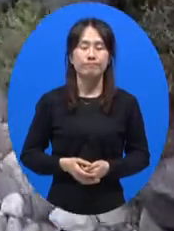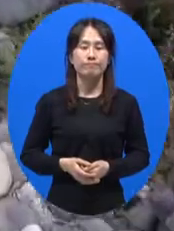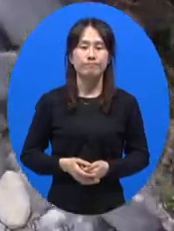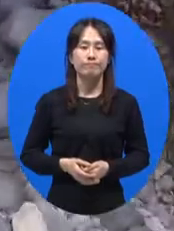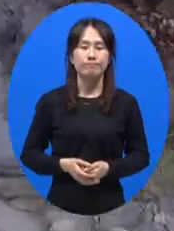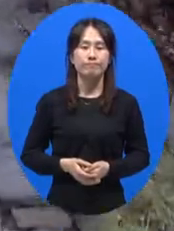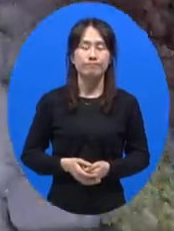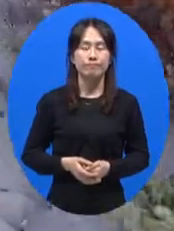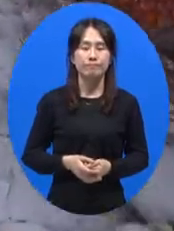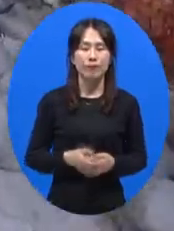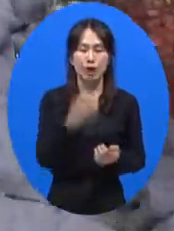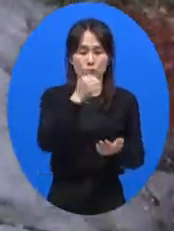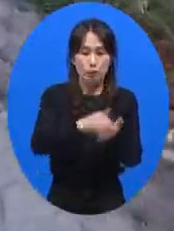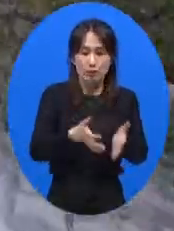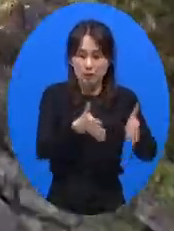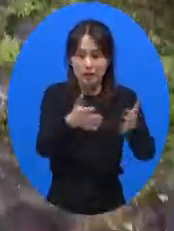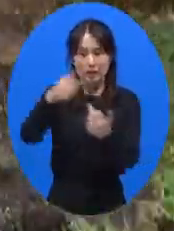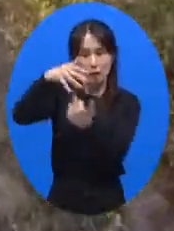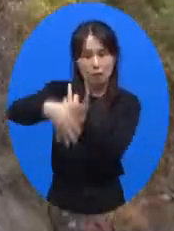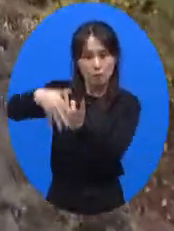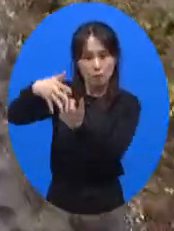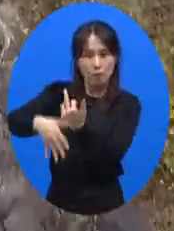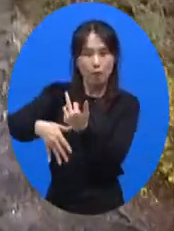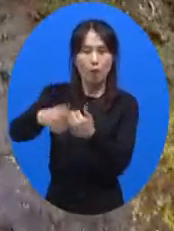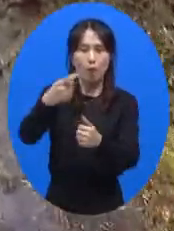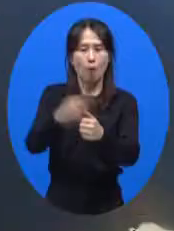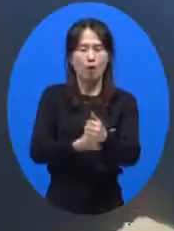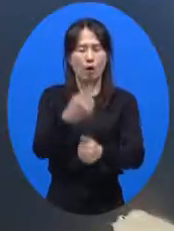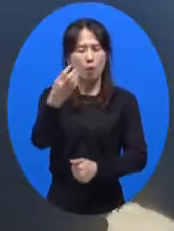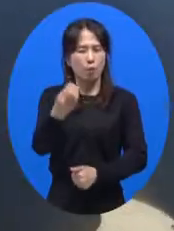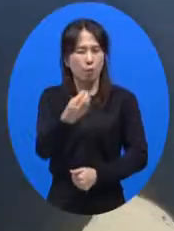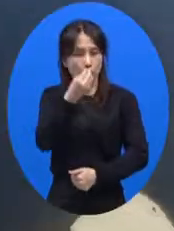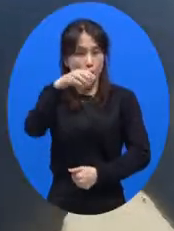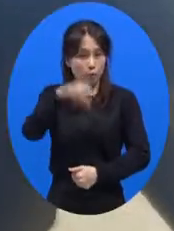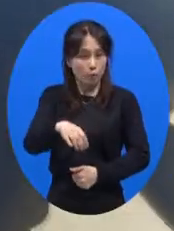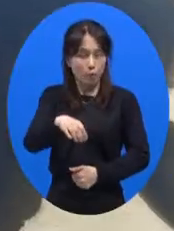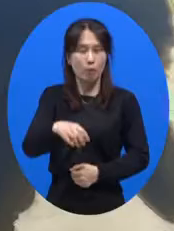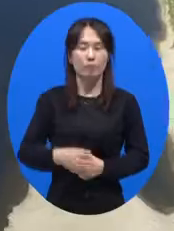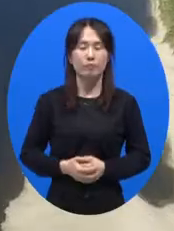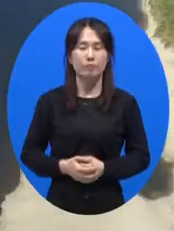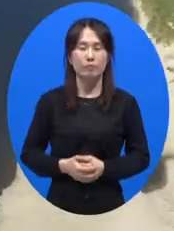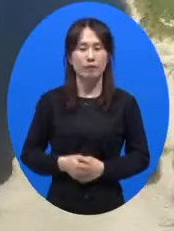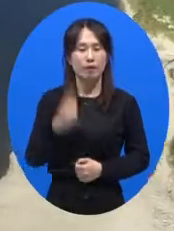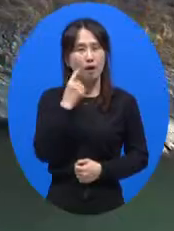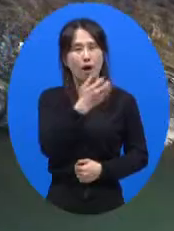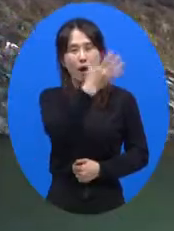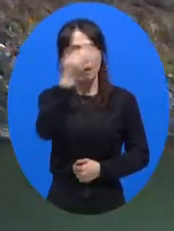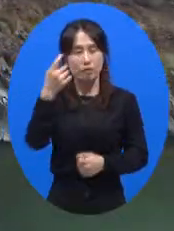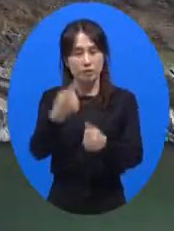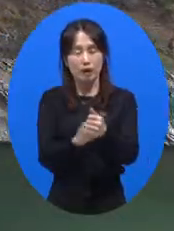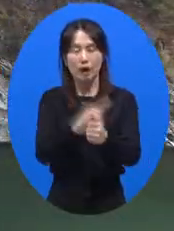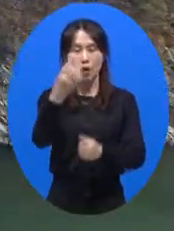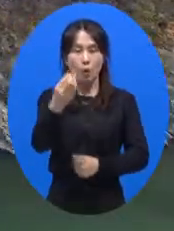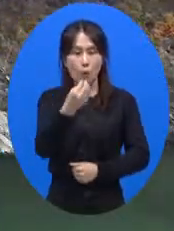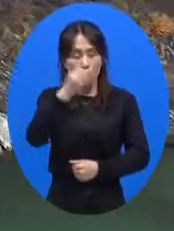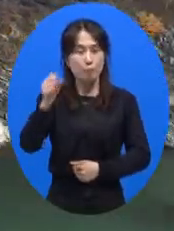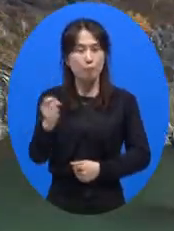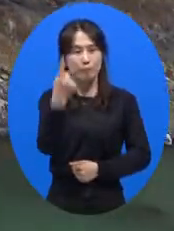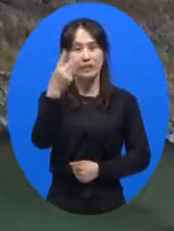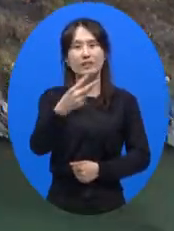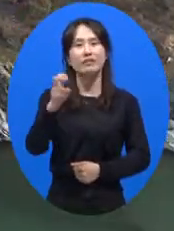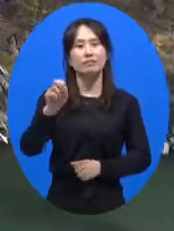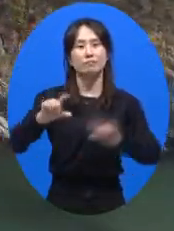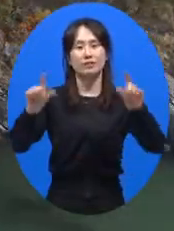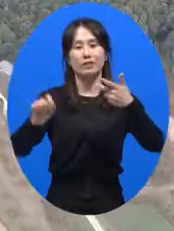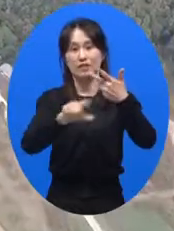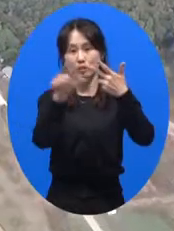유네스코 세계지질공원 으로 등재 됐습니다 세계지질공원 명소인 주상절리 길은 경기 포천 연천